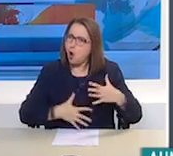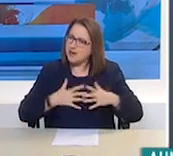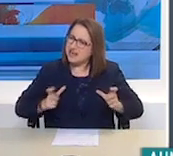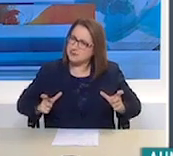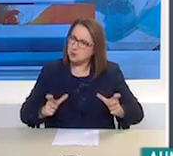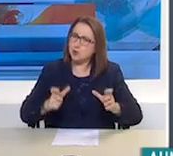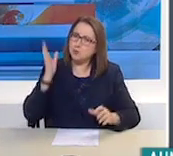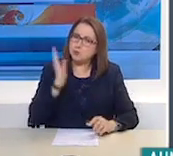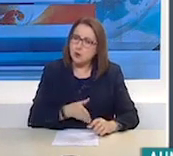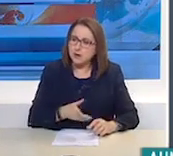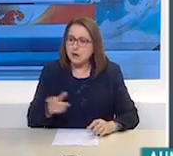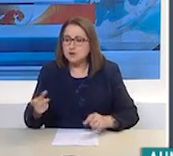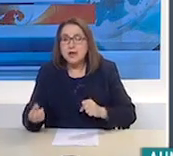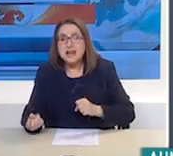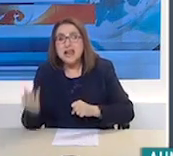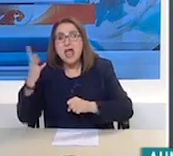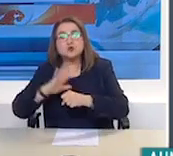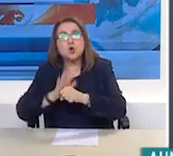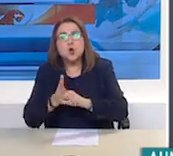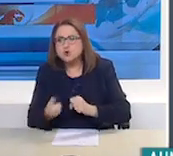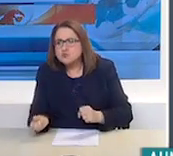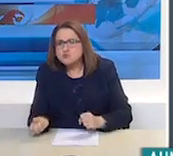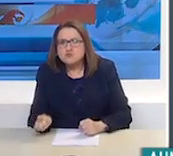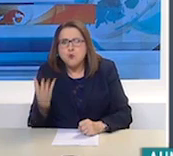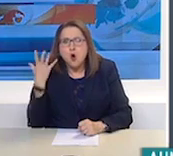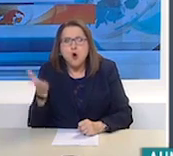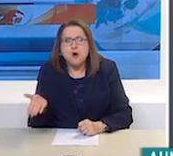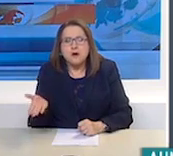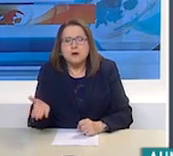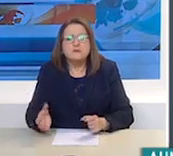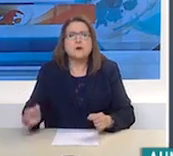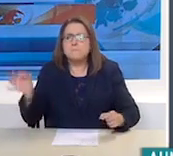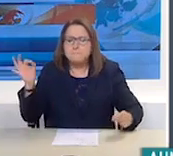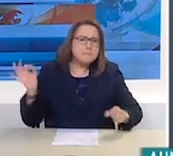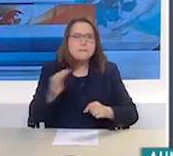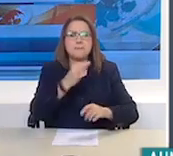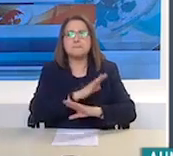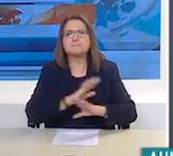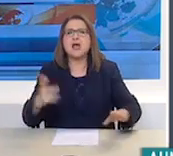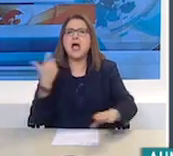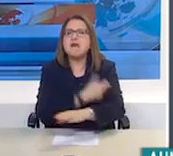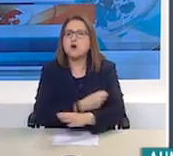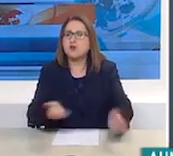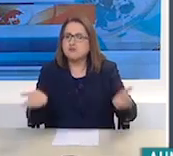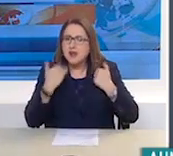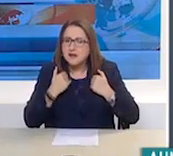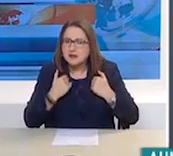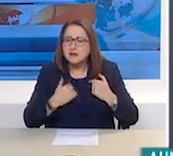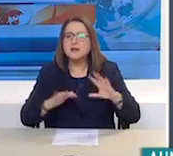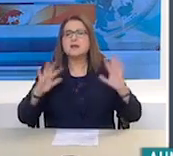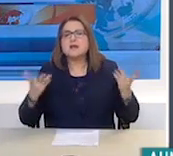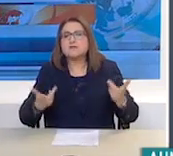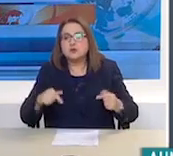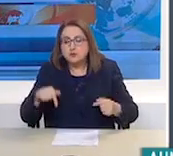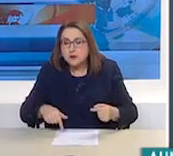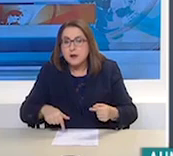νέο κορονοϊό. Πρακτικές όπως το επισκεπτήριο σε αυτές τις δομές, η ανταλλαγή προσωπικού και η μεταφορά αρρώστων από μία δομή στην